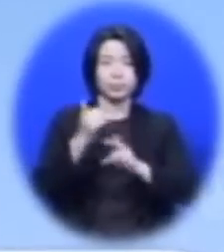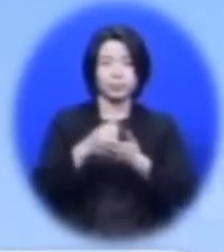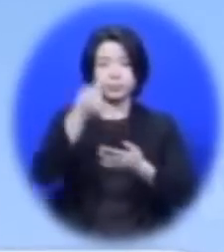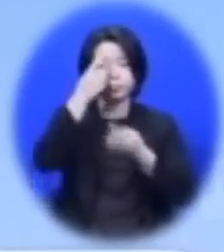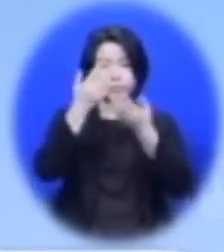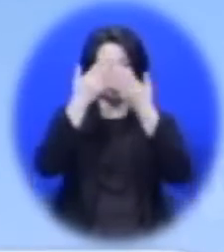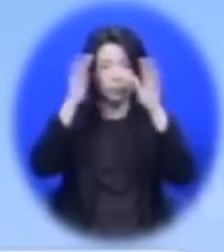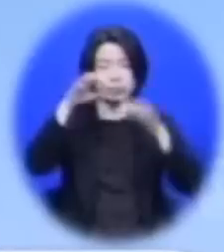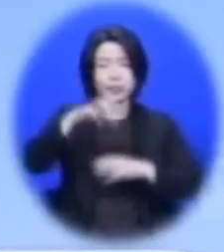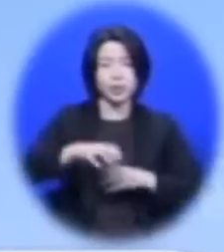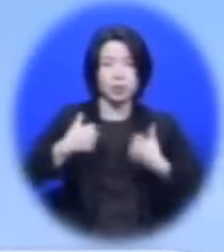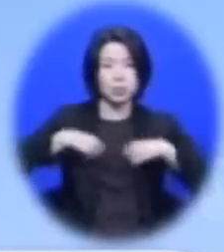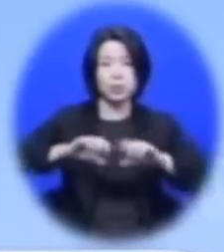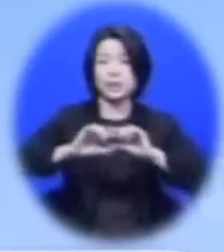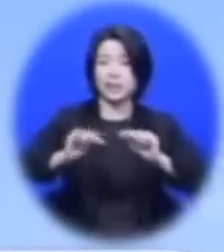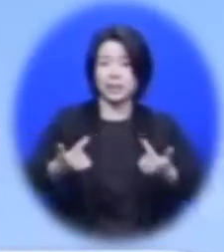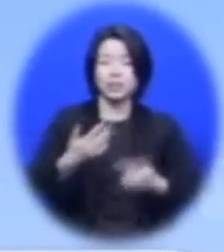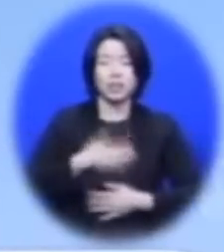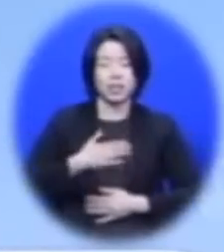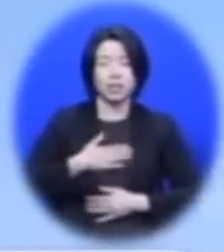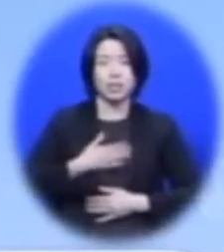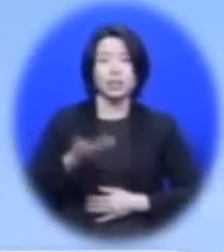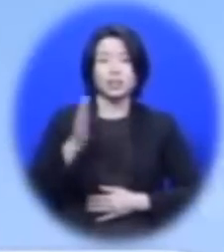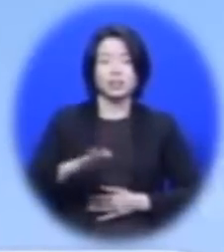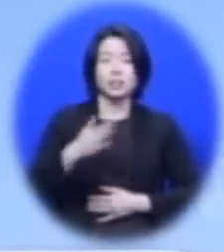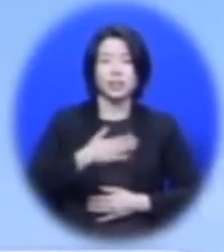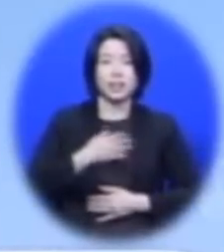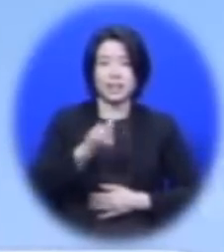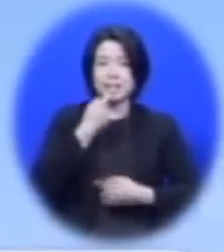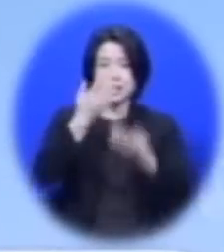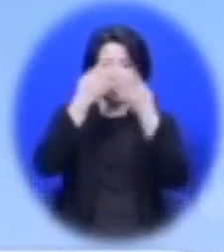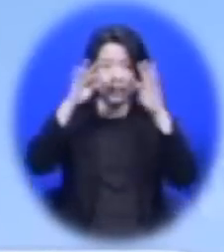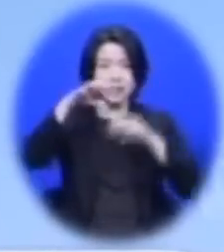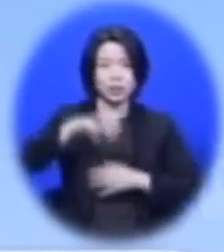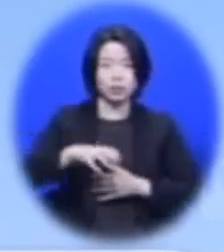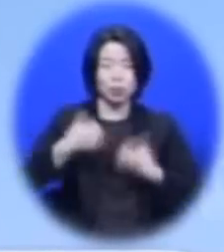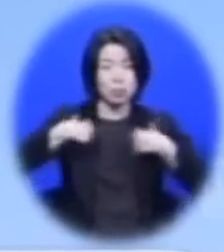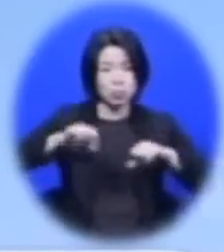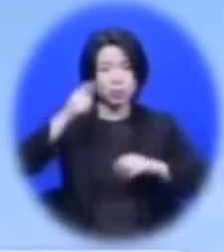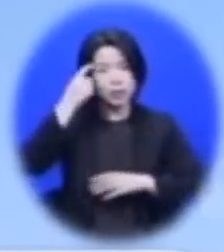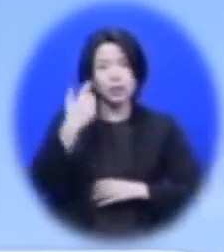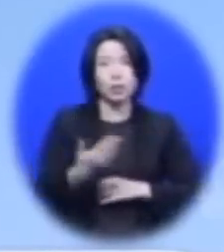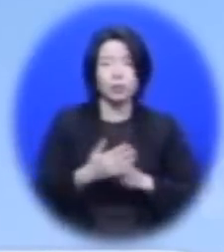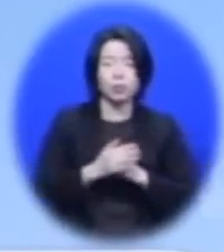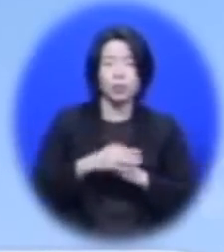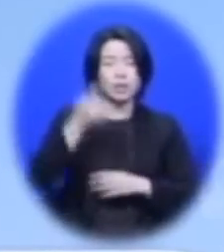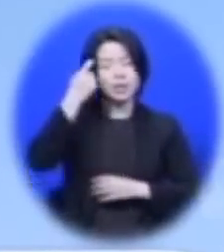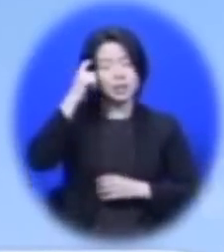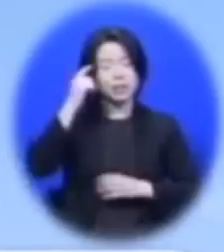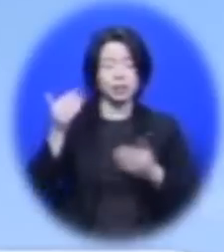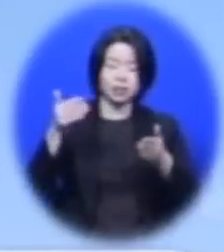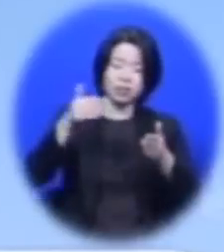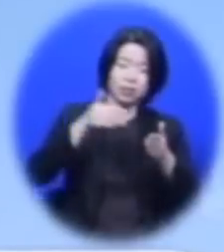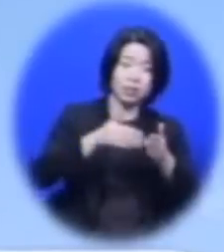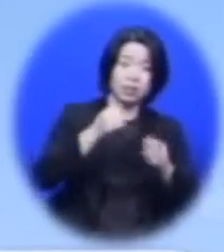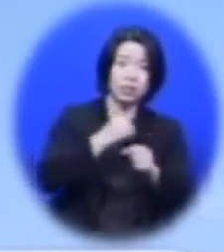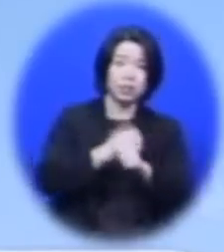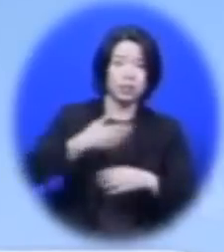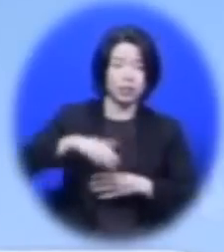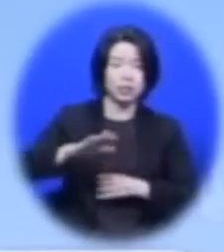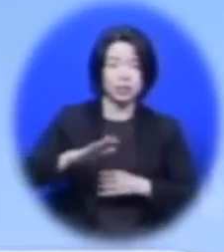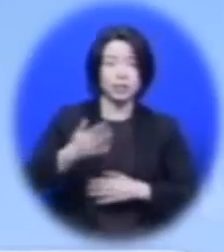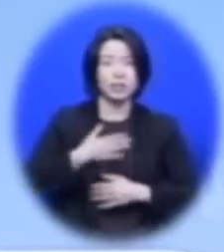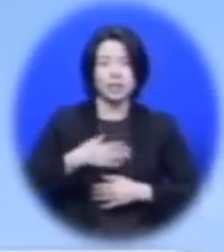포기하지 아니하심을 알았다. 그런데 내가 인도를 포기한다고? 생각이 여기에 다다르자 나는